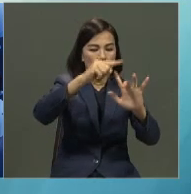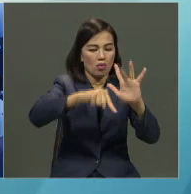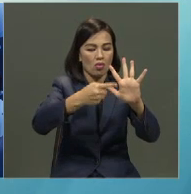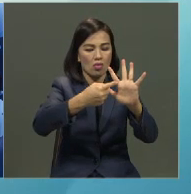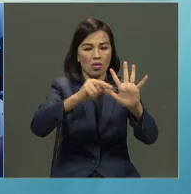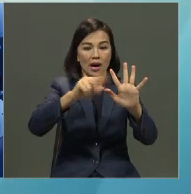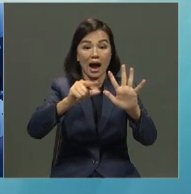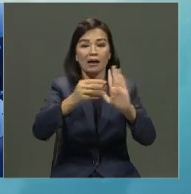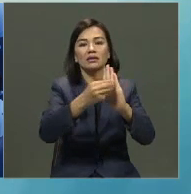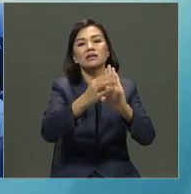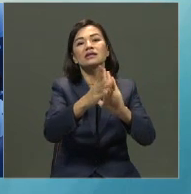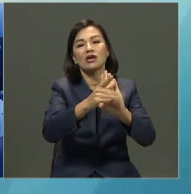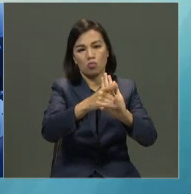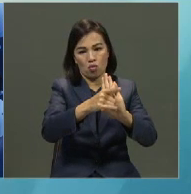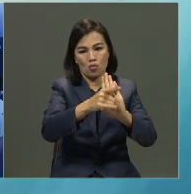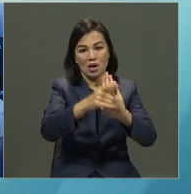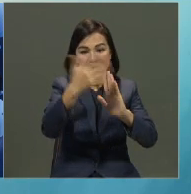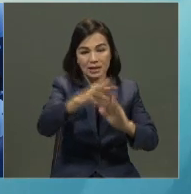พฤษภาคมมีญาติหนึ่งคนมีอาการไข้คอดร์คอแห้งแต่ไม่ได้ไปตรวจรักษาสัมผัสที่หนึ่งนะครับแล้วก็เดินทางไปยังห้างสรรพสินค้าในชัยภูมิอันนี้เป็นปัจจัยที่2